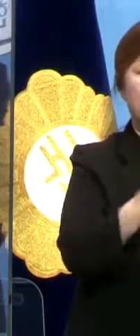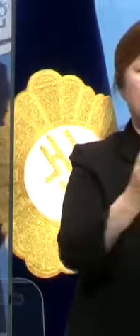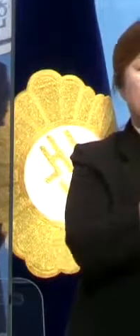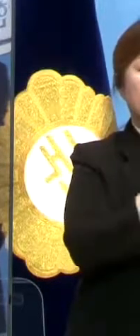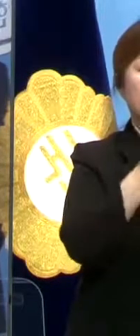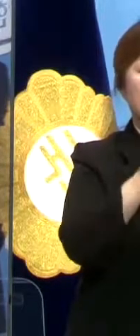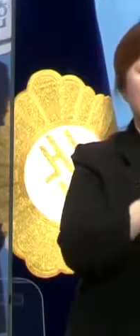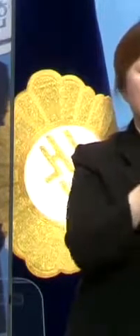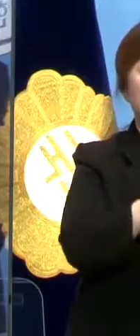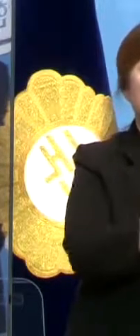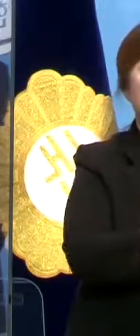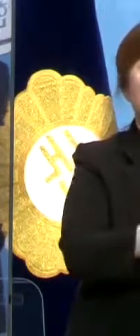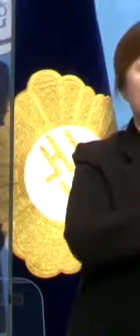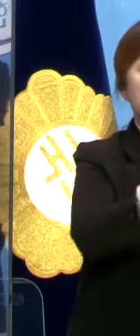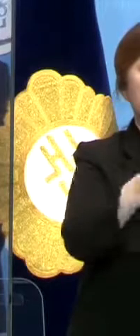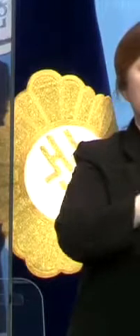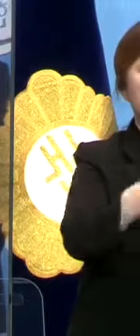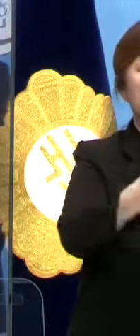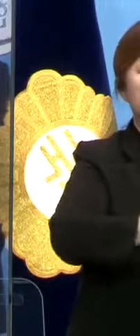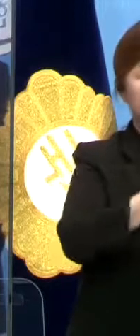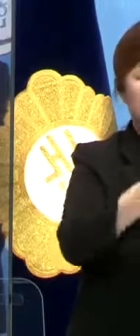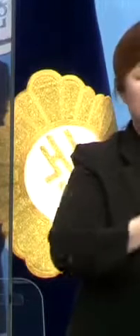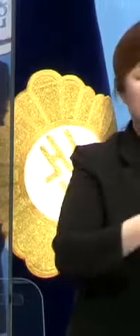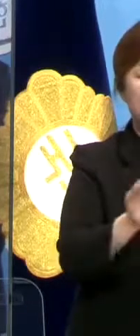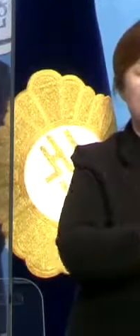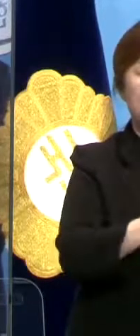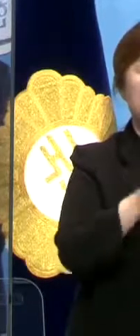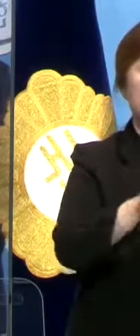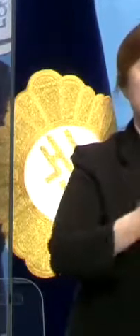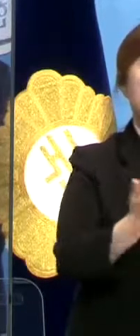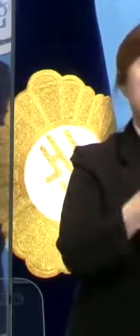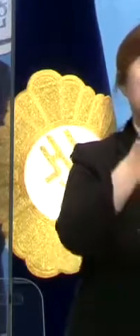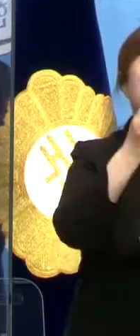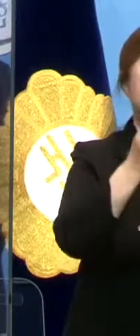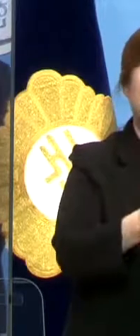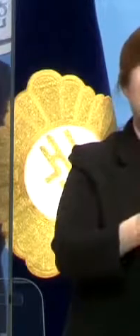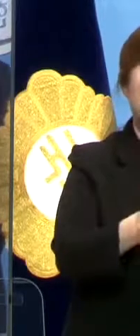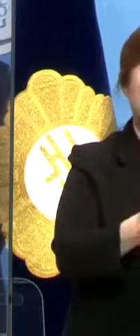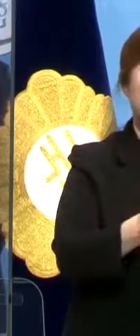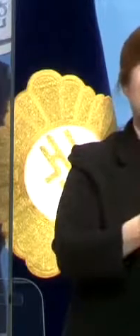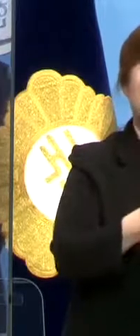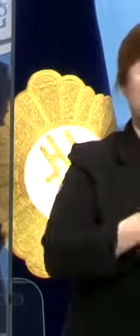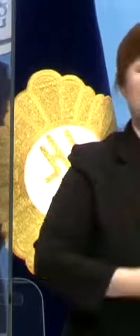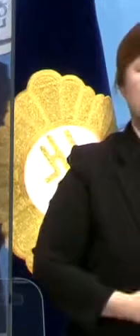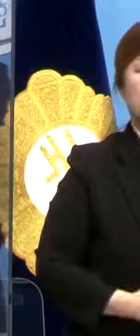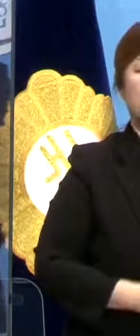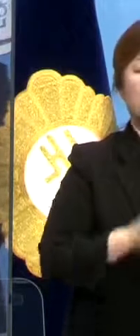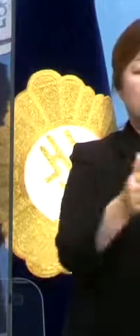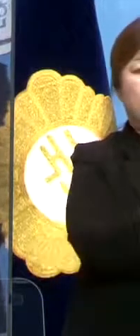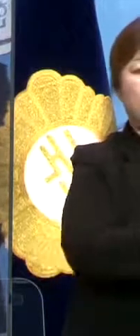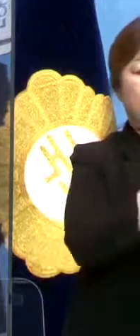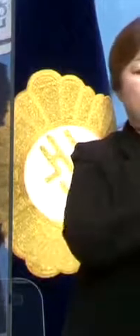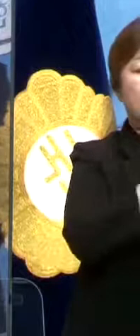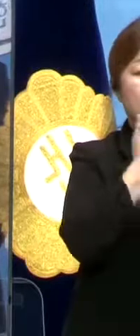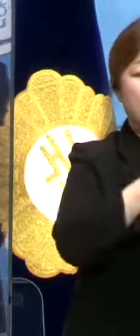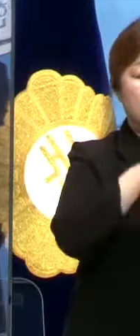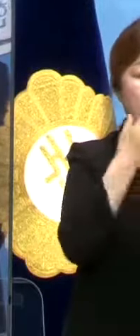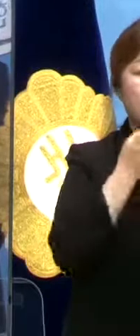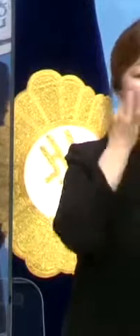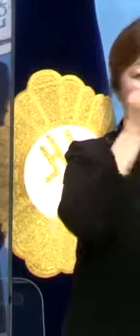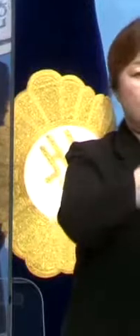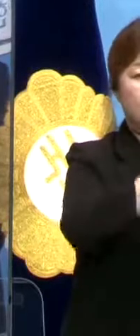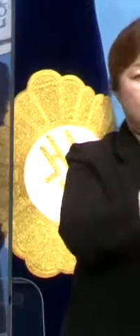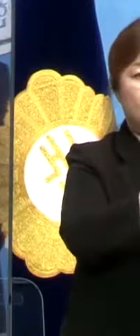시켜서 말씀드렸는데 에게 생활 물류 서비스 산업 발전법 그걸 얘길 하는 겁니다 국회에서 할 수 있는 최선을 다 할